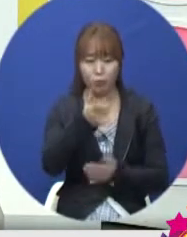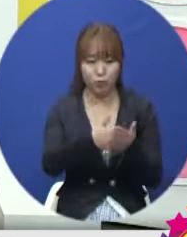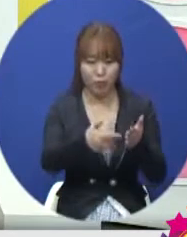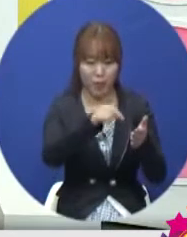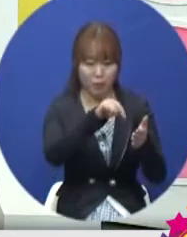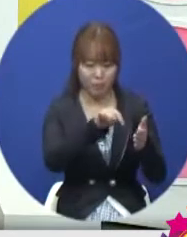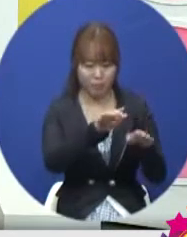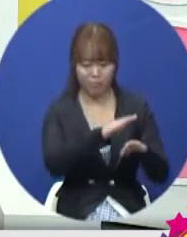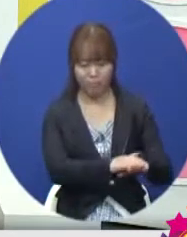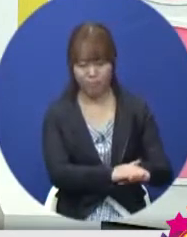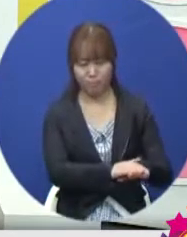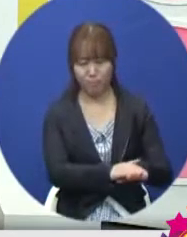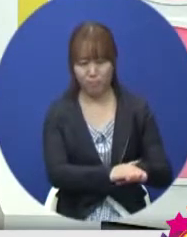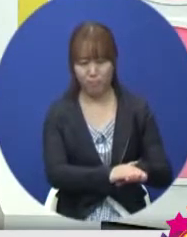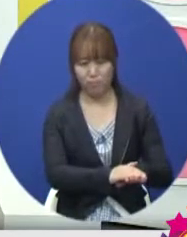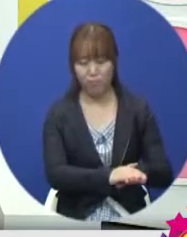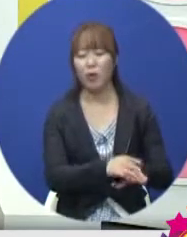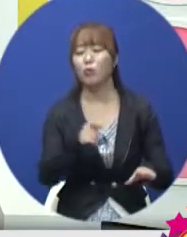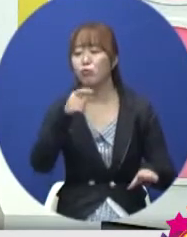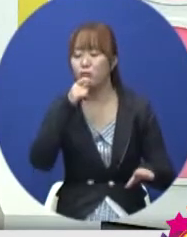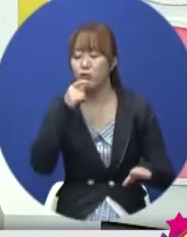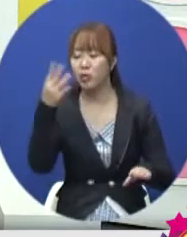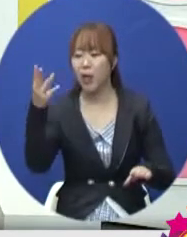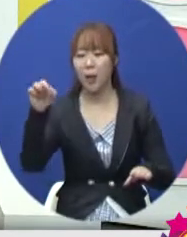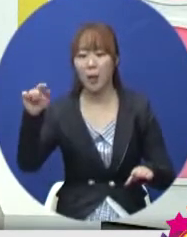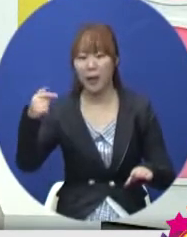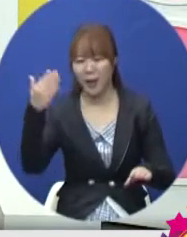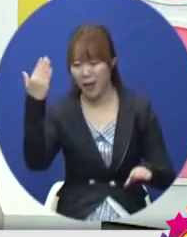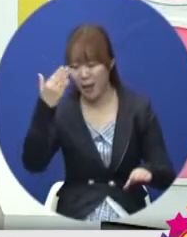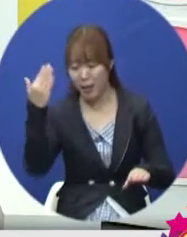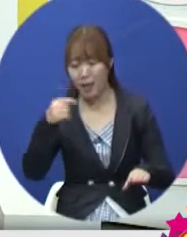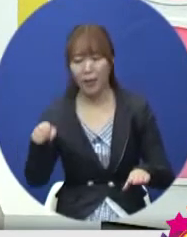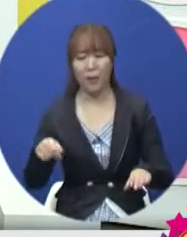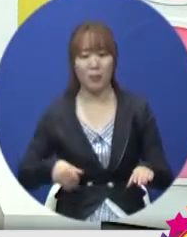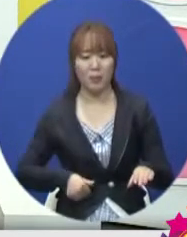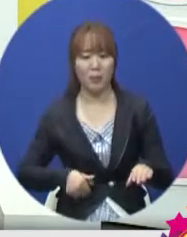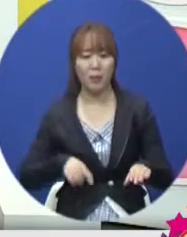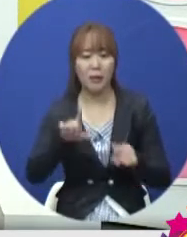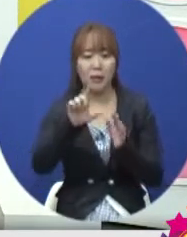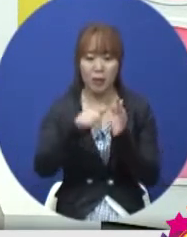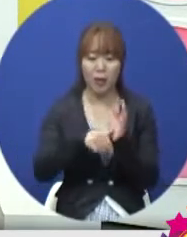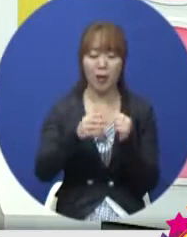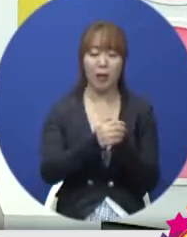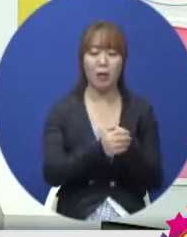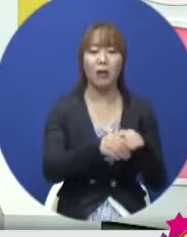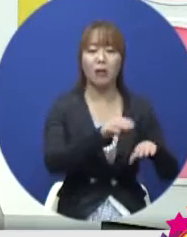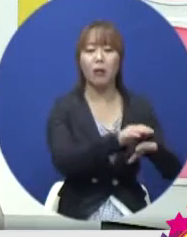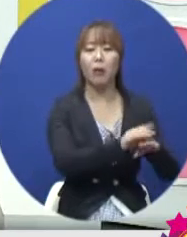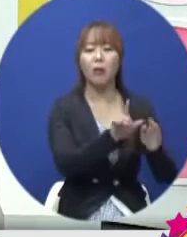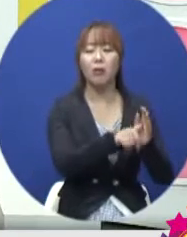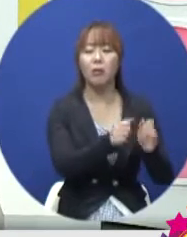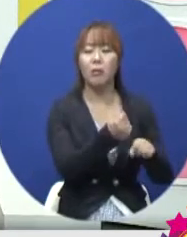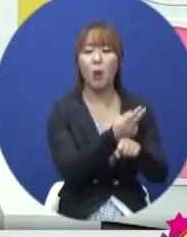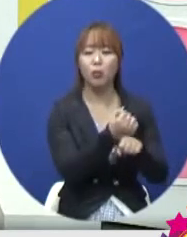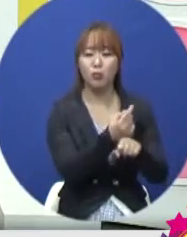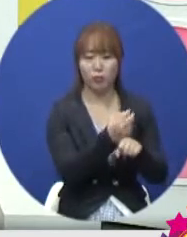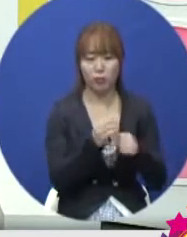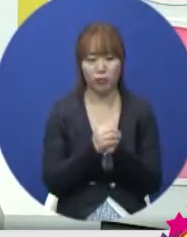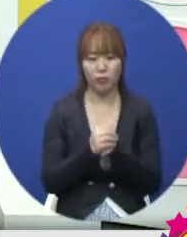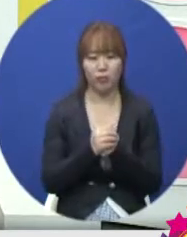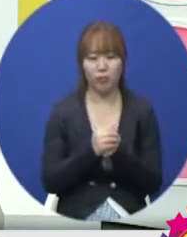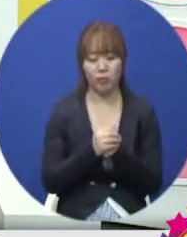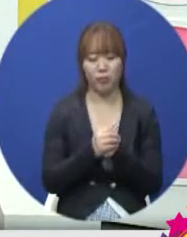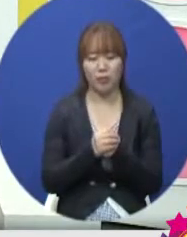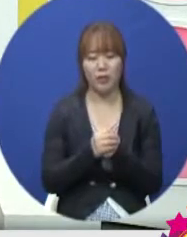안에 담그고 물로 3번 이상 씻어야 합니다. 이때 얼마나 담궈놔야 될까요? 네. 자,